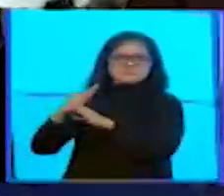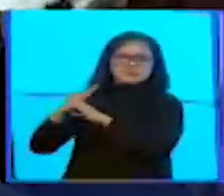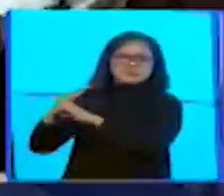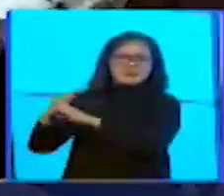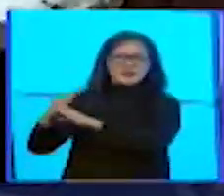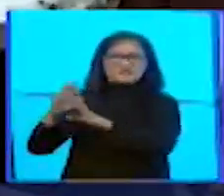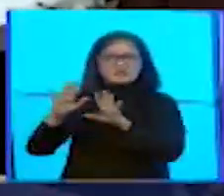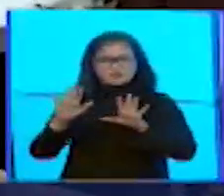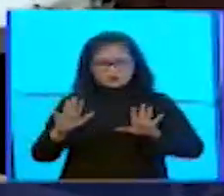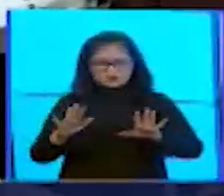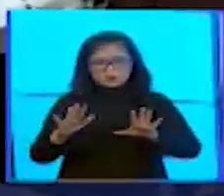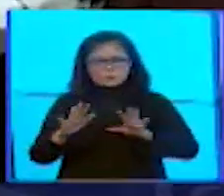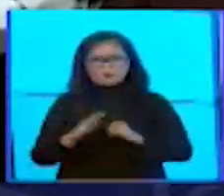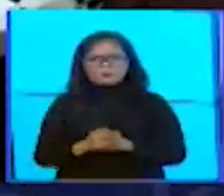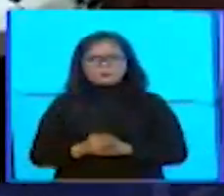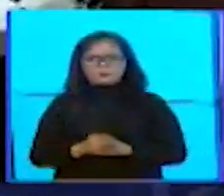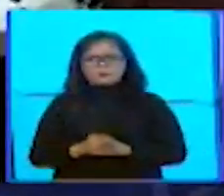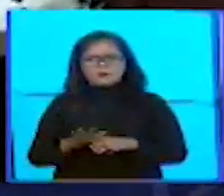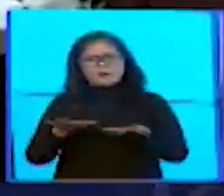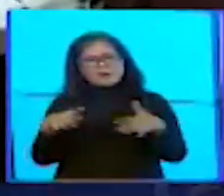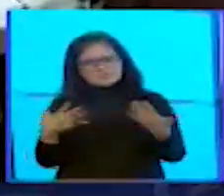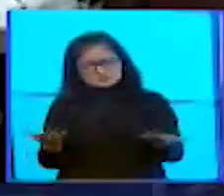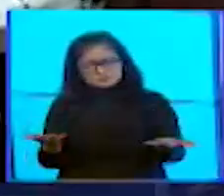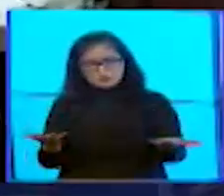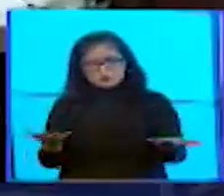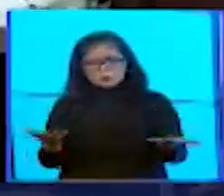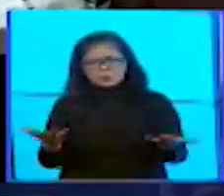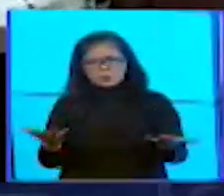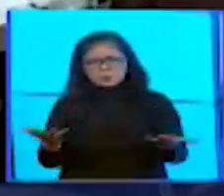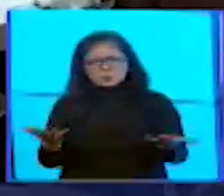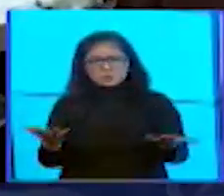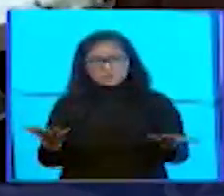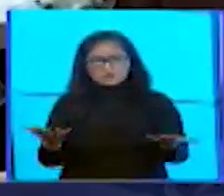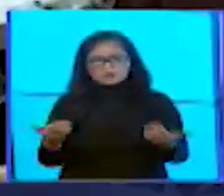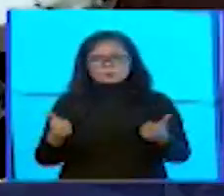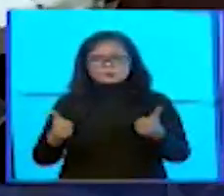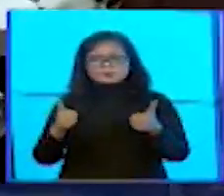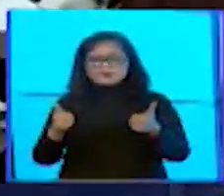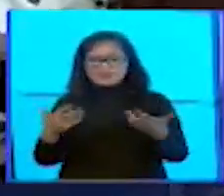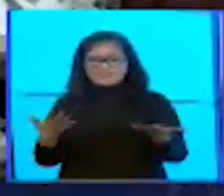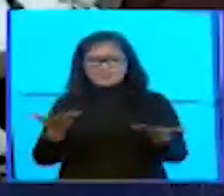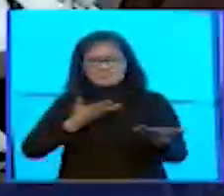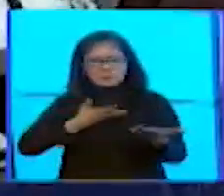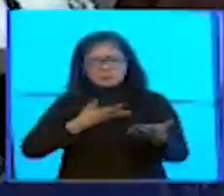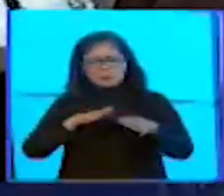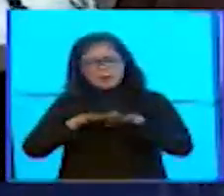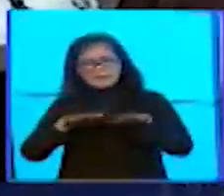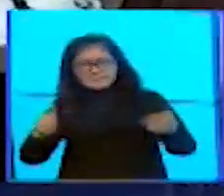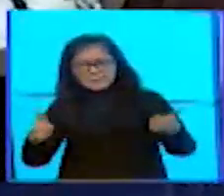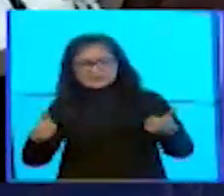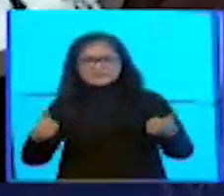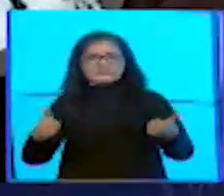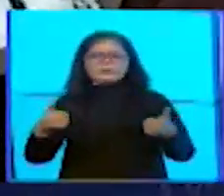COVID-19, untuk apa namanya, biar kita aman, jadi kita lepas